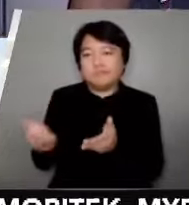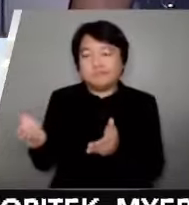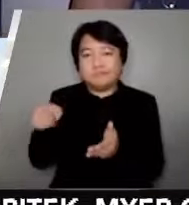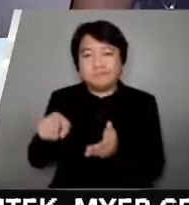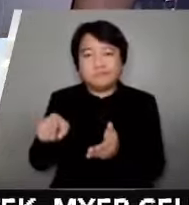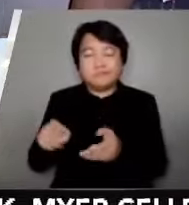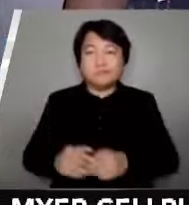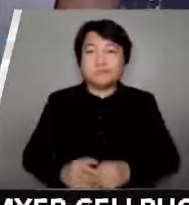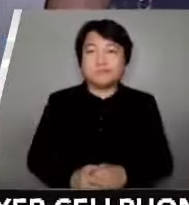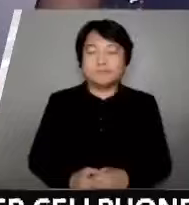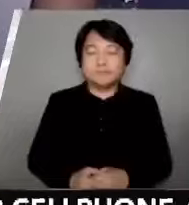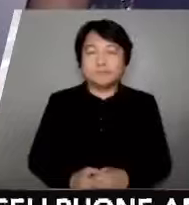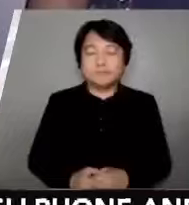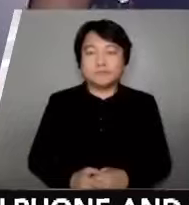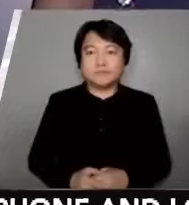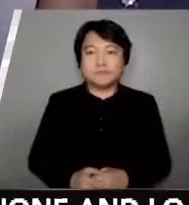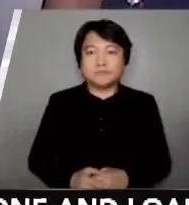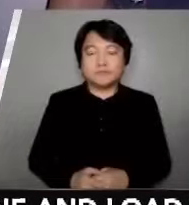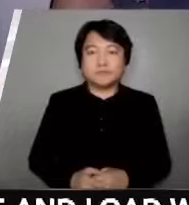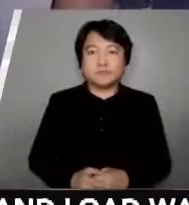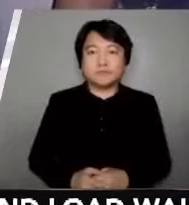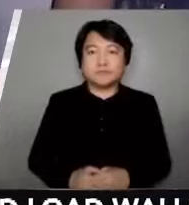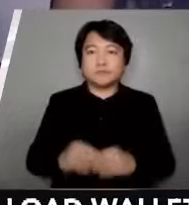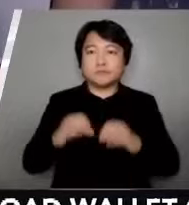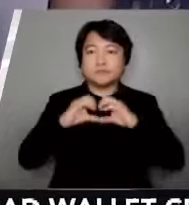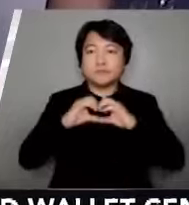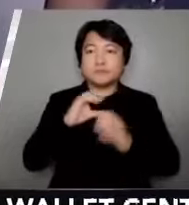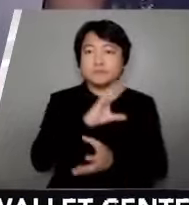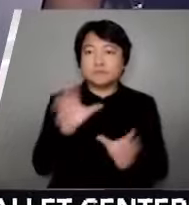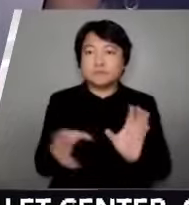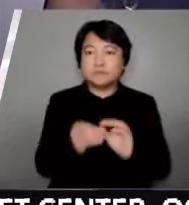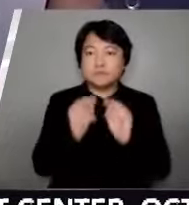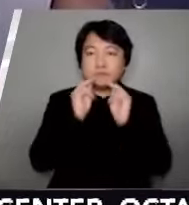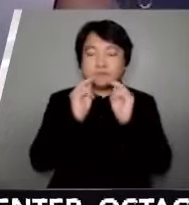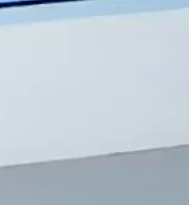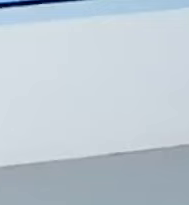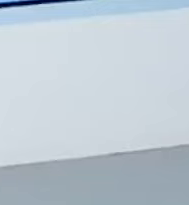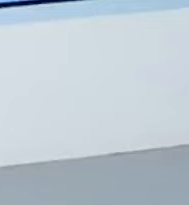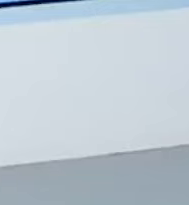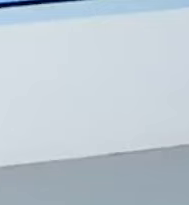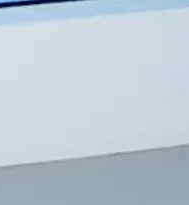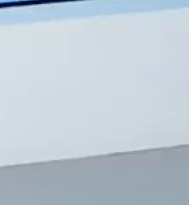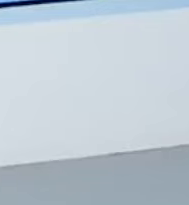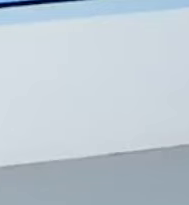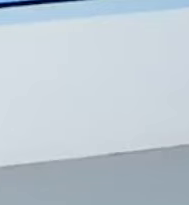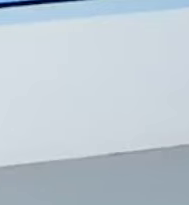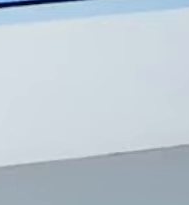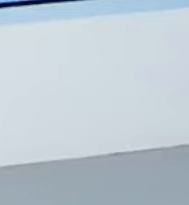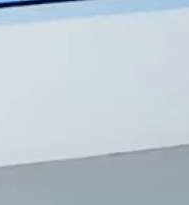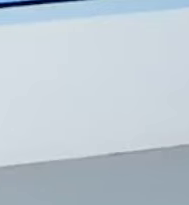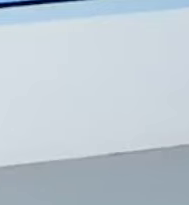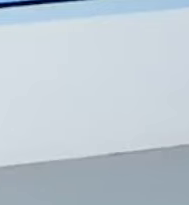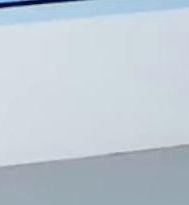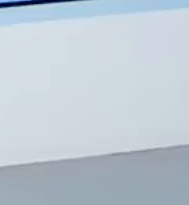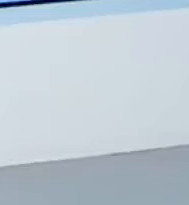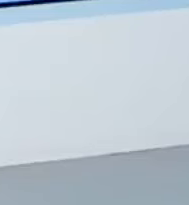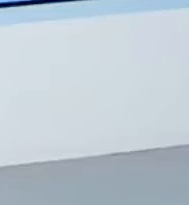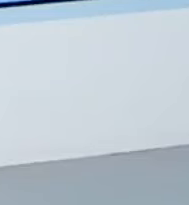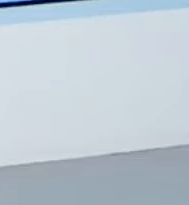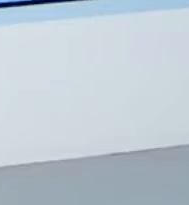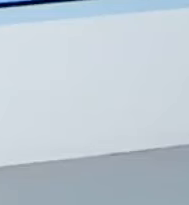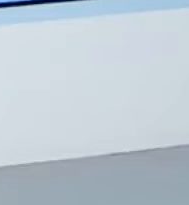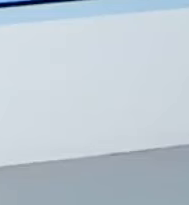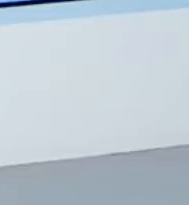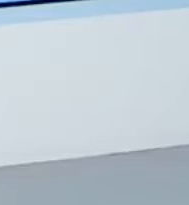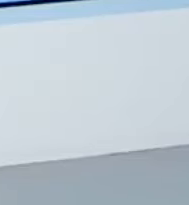Jam Santos Nal para integrated news kuso alamin maiin na balita